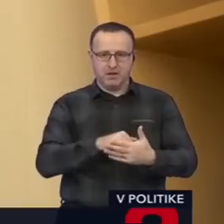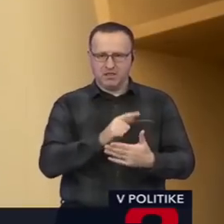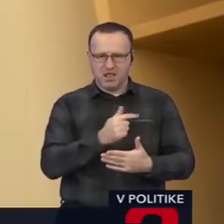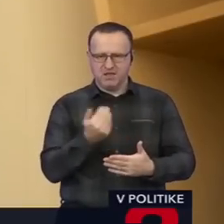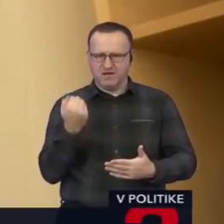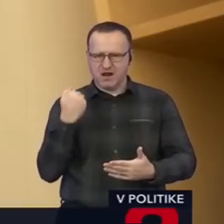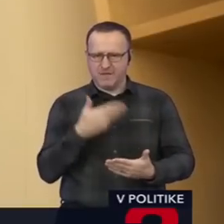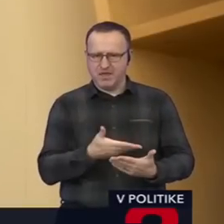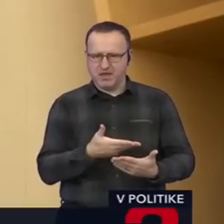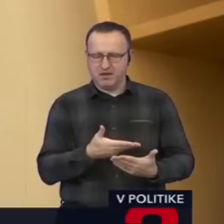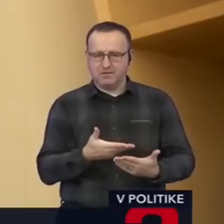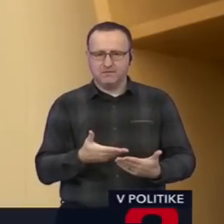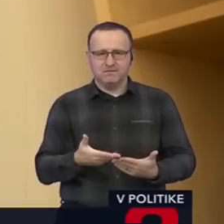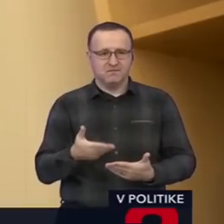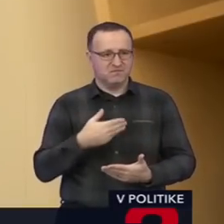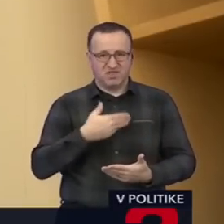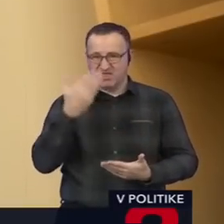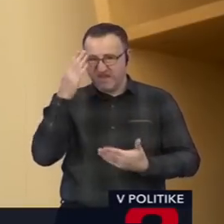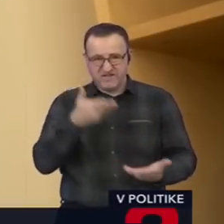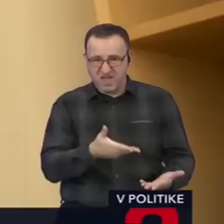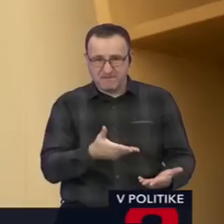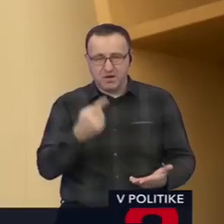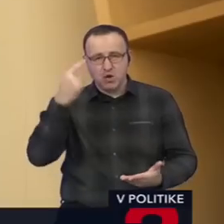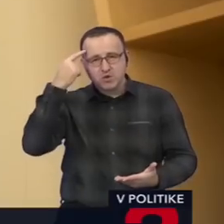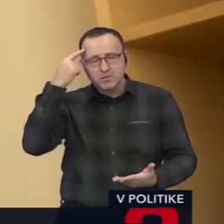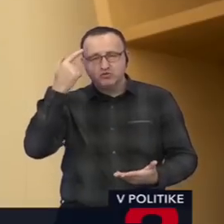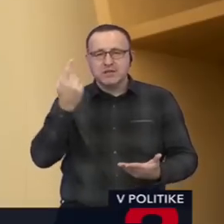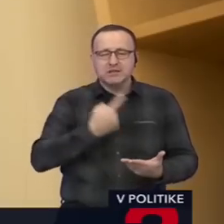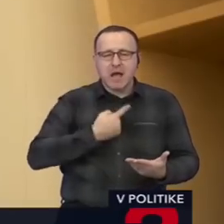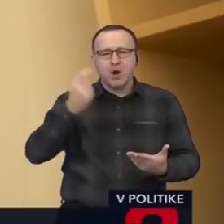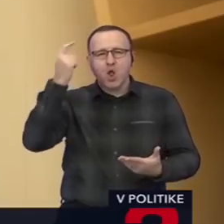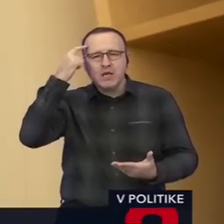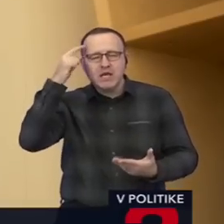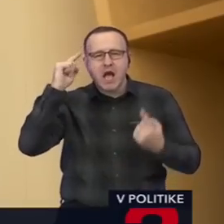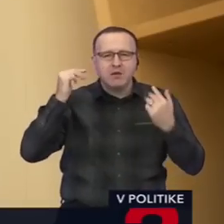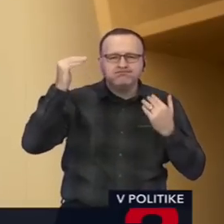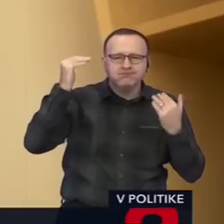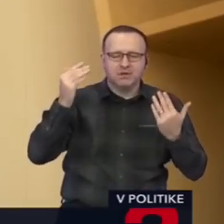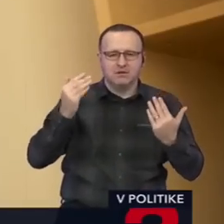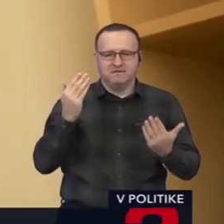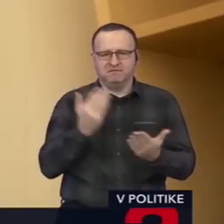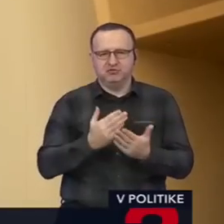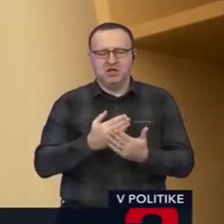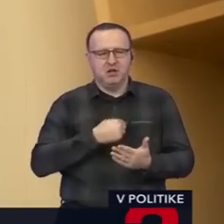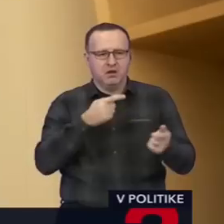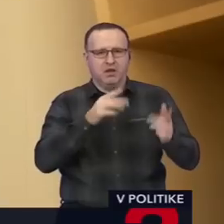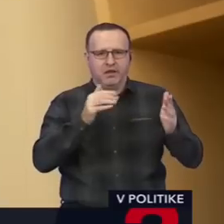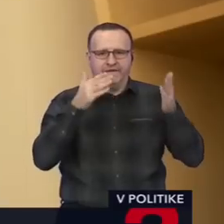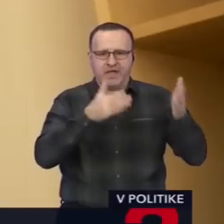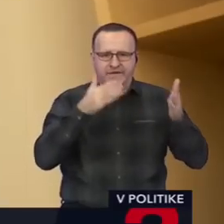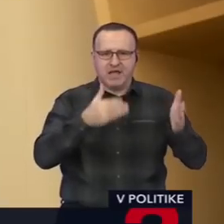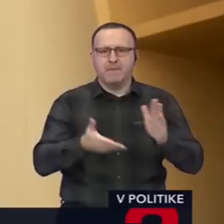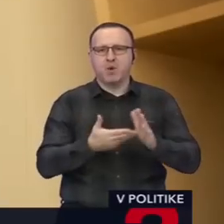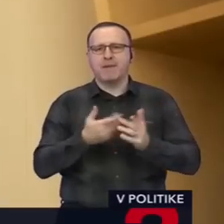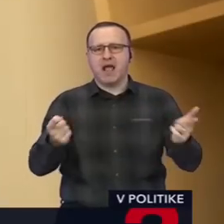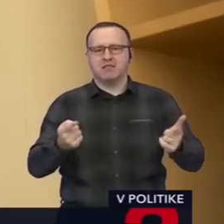nebudeme voči propagande tak imúni, ako by sme mali byť, lebo vždy sa niečo dostane von, či je to bez ohľadu na to, ako